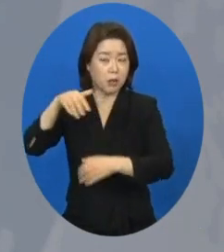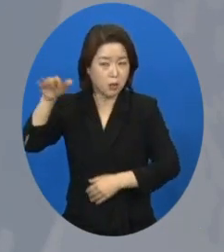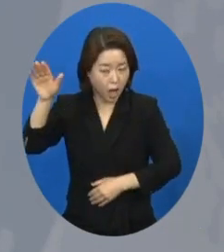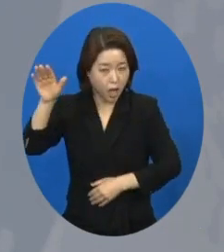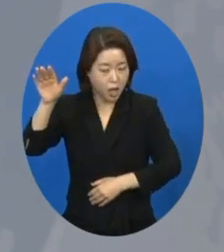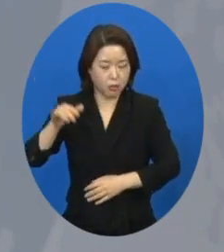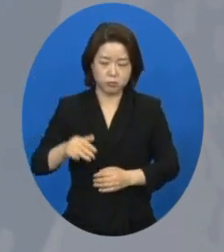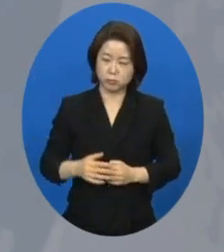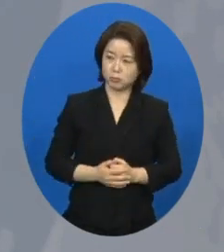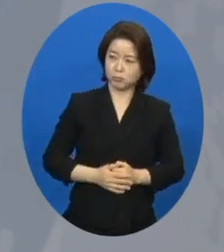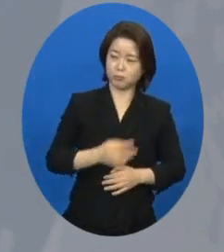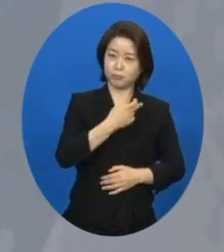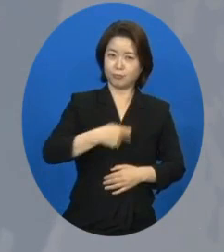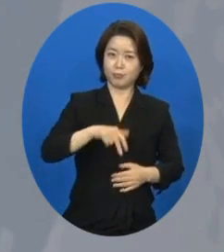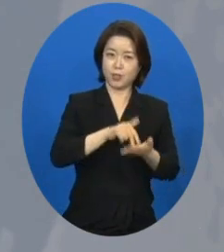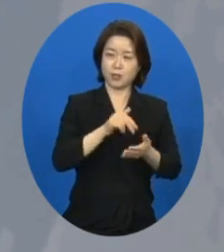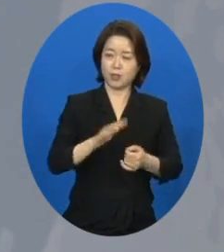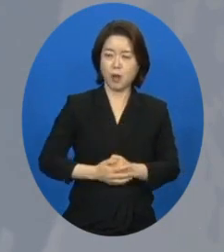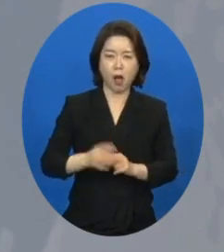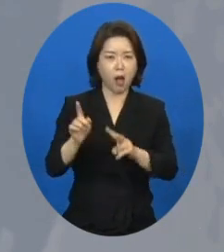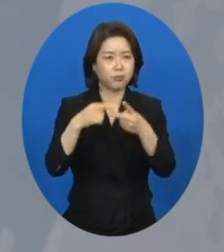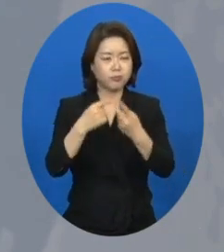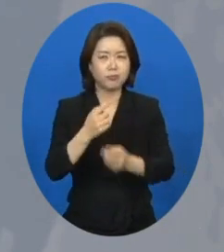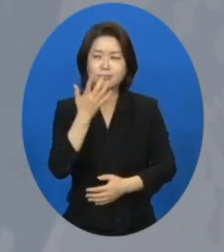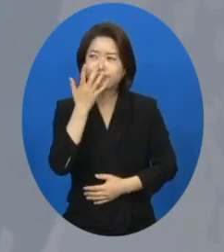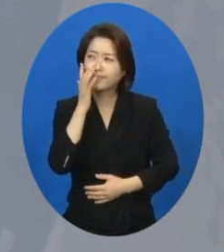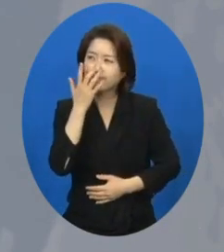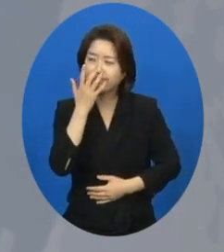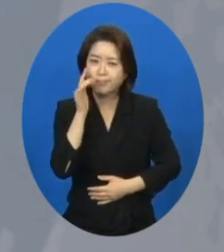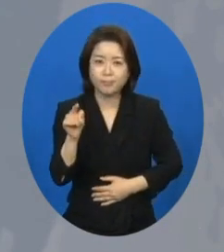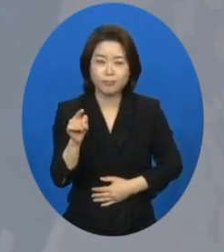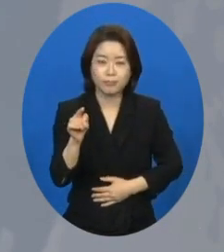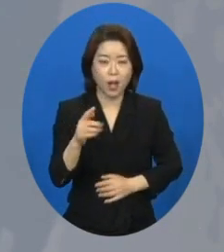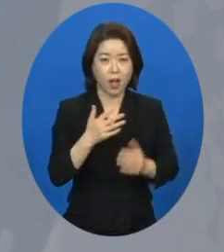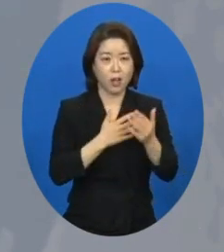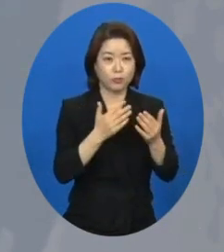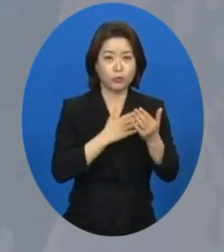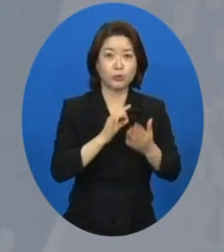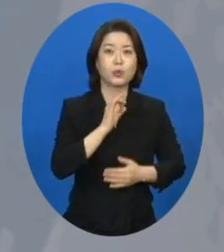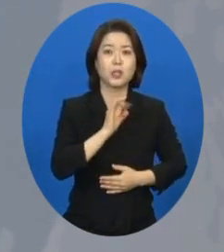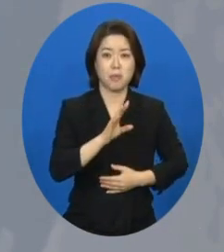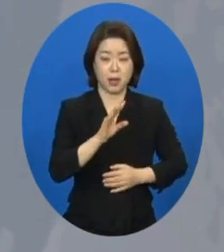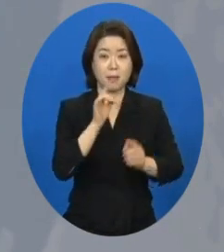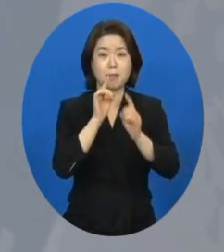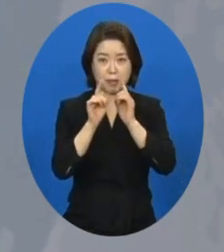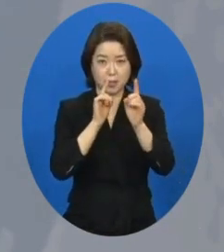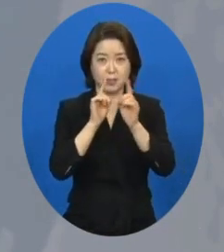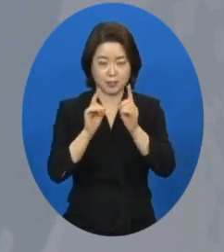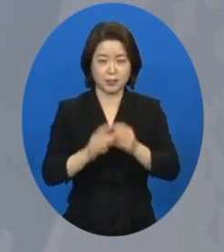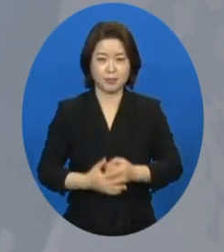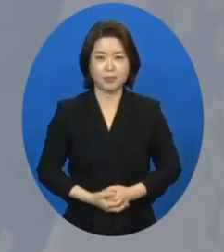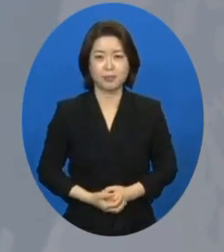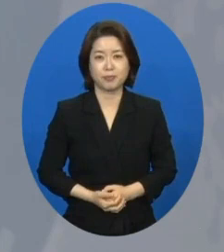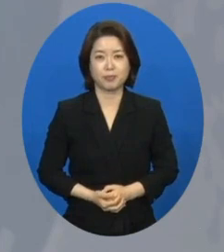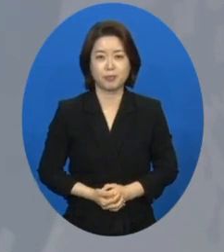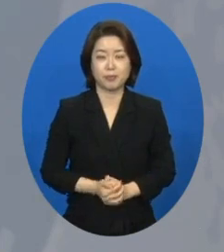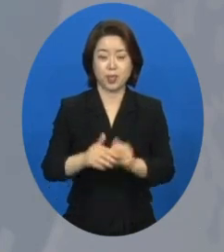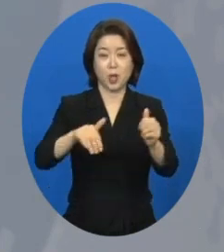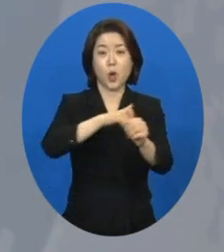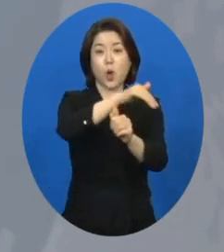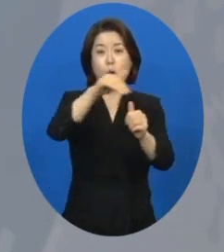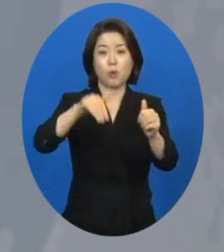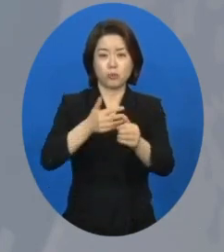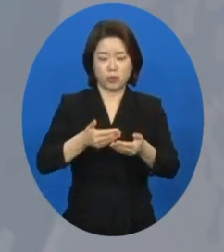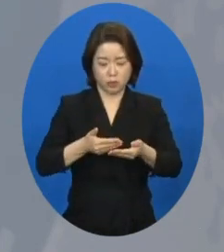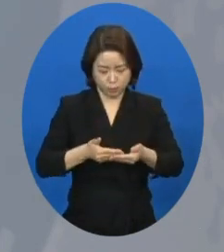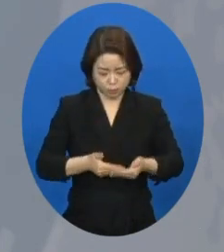제자들로서는 하나같이 다 이해도 안 되고 또 너무 두렵기만 한 말씀이었습니다. 분위기가 굉장히